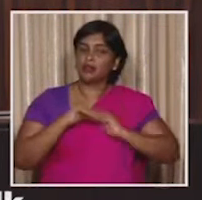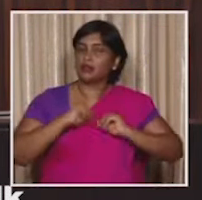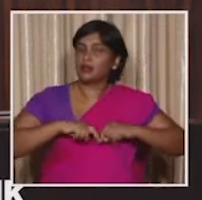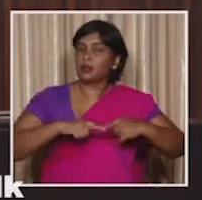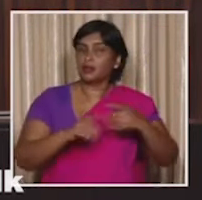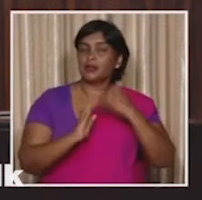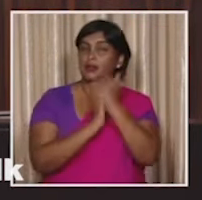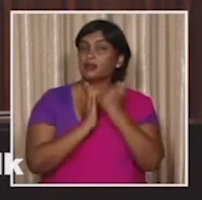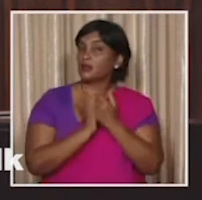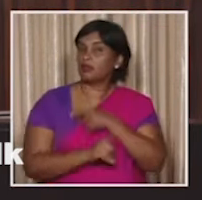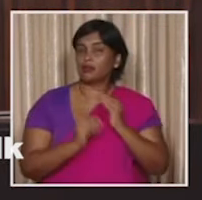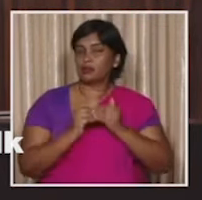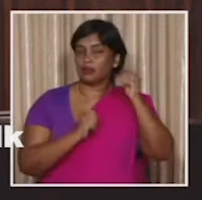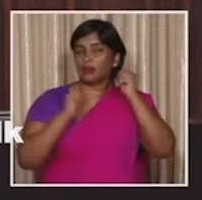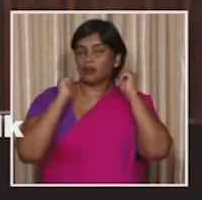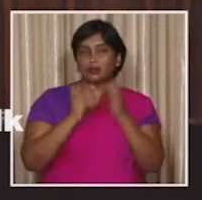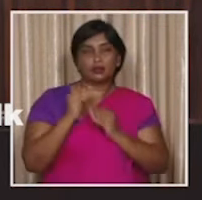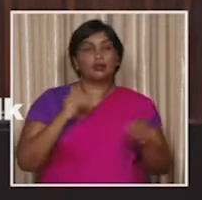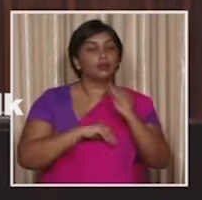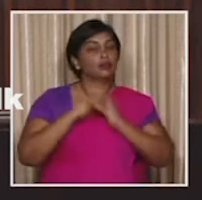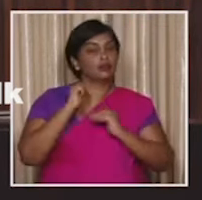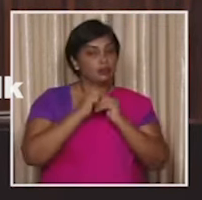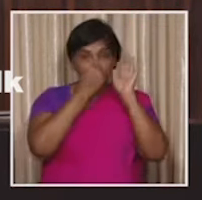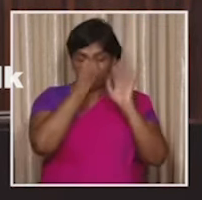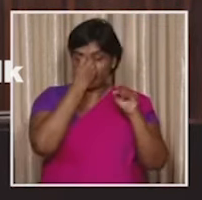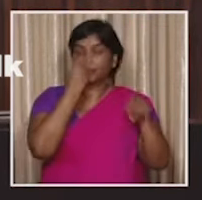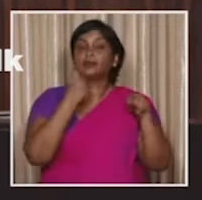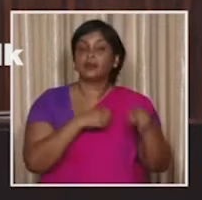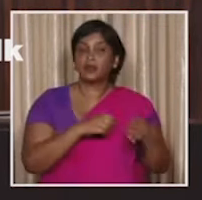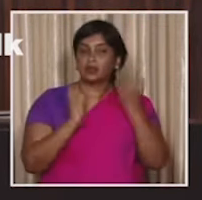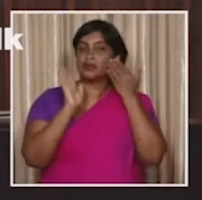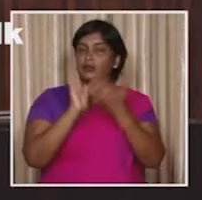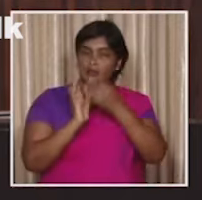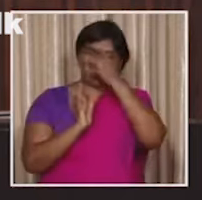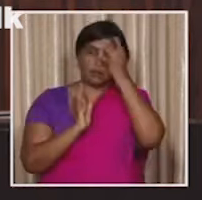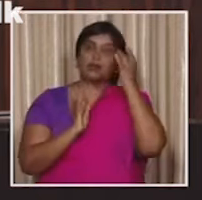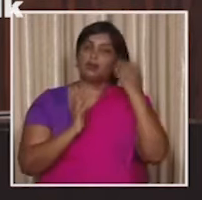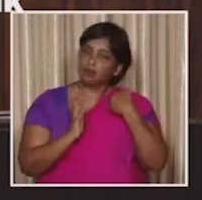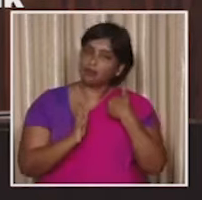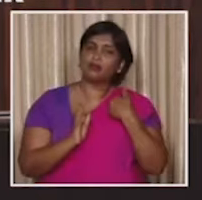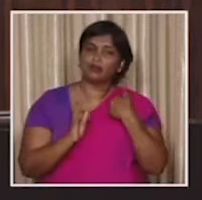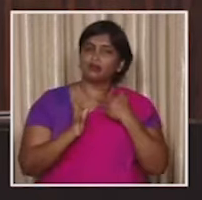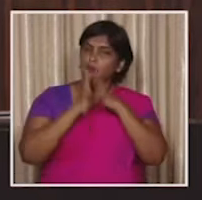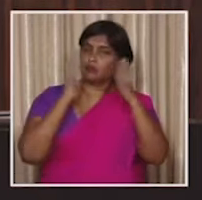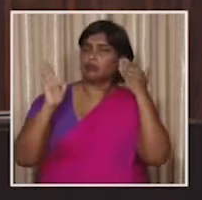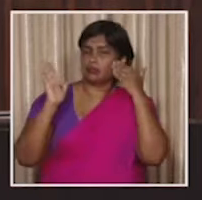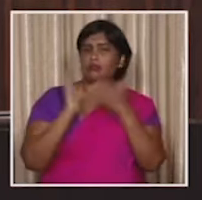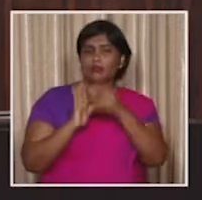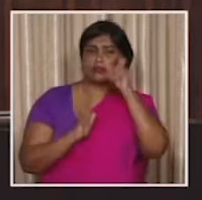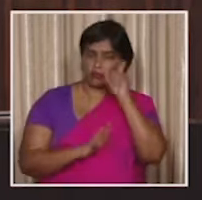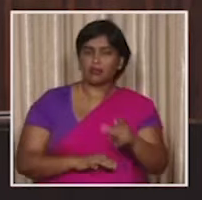කරන පිළිවෙතට වඩා යහපත් විකල්ප ක්‍රමවේද ඇත්නම් ඒවා ඉදිරිපත් කරන්න. අපි ඒවා ගැන ගැඹුරින් සලකා